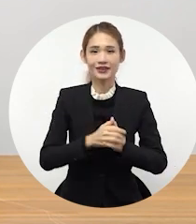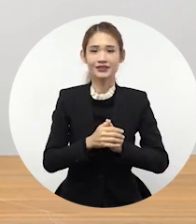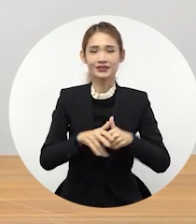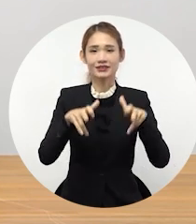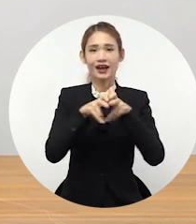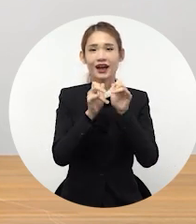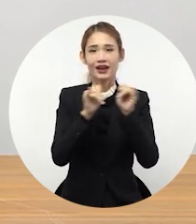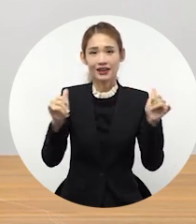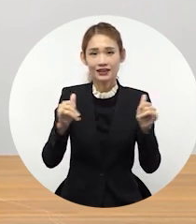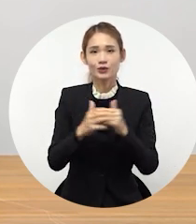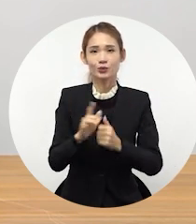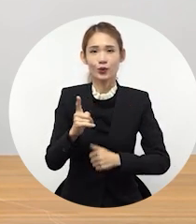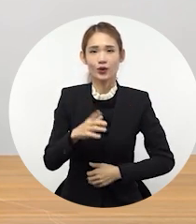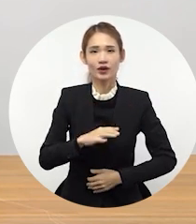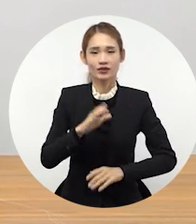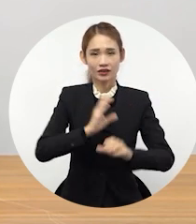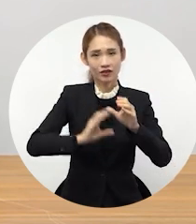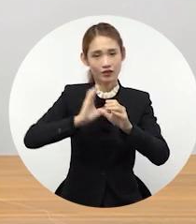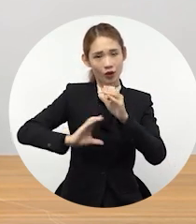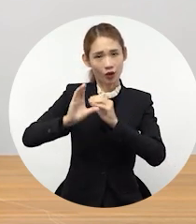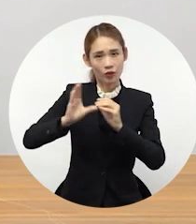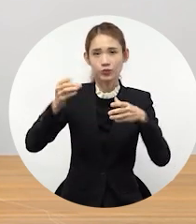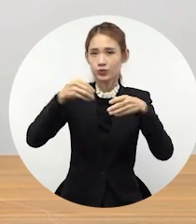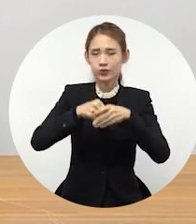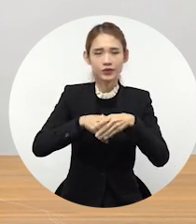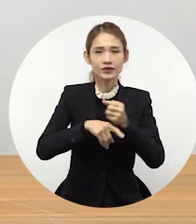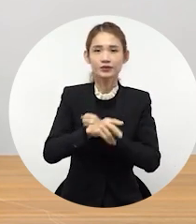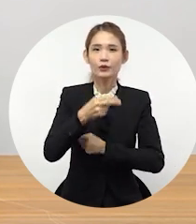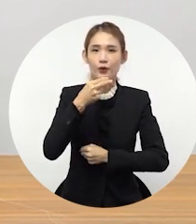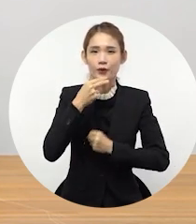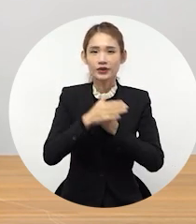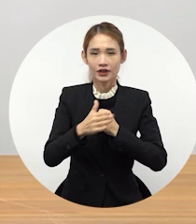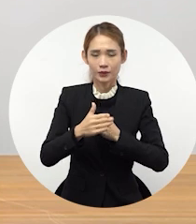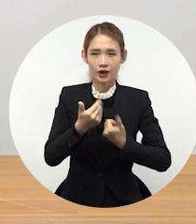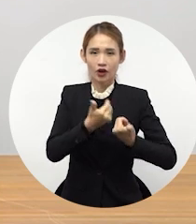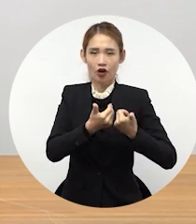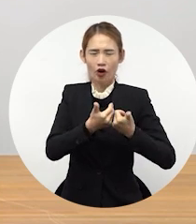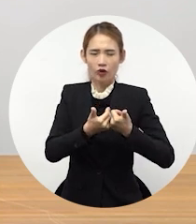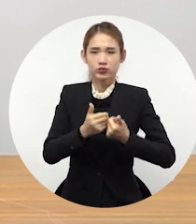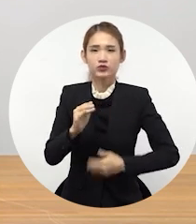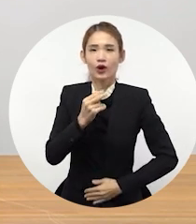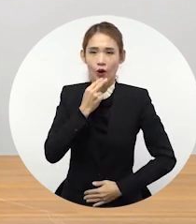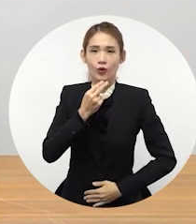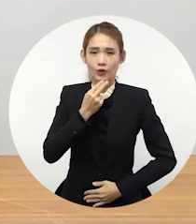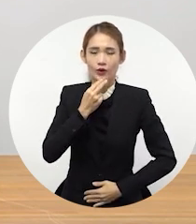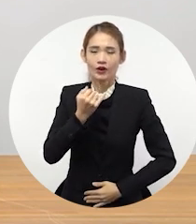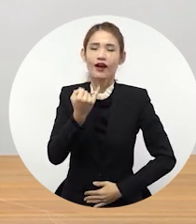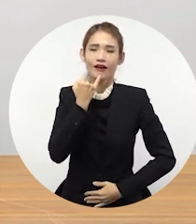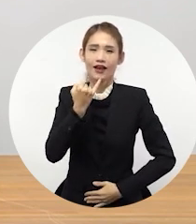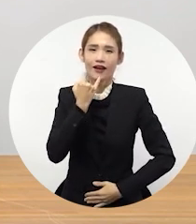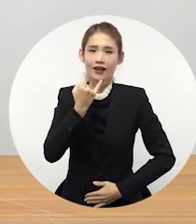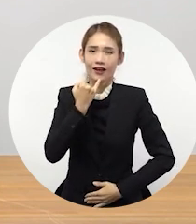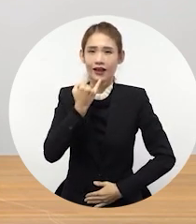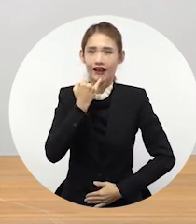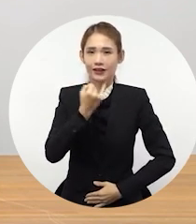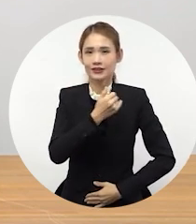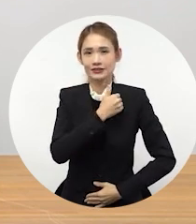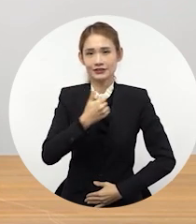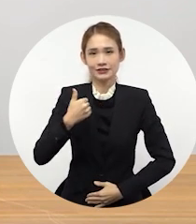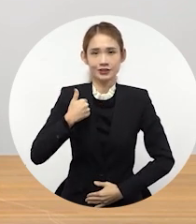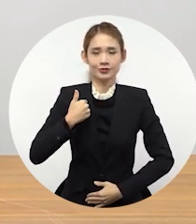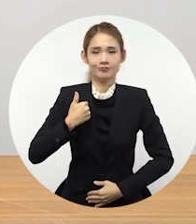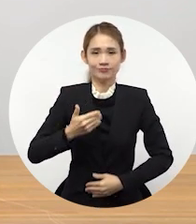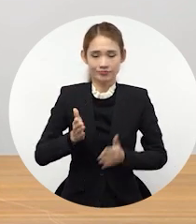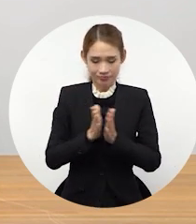건조한 표현이. 맞아요. 네. 정말 장애인에는 아무 뭔가 첨가된 의미들이 없습니다. 네. 그래서 저희들이 조금 거부감이 덜한, 그래 뭐 그렇게 우리